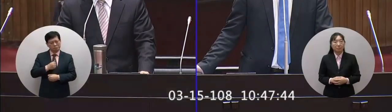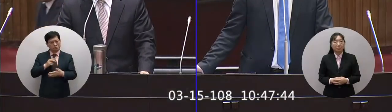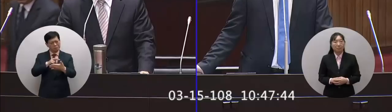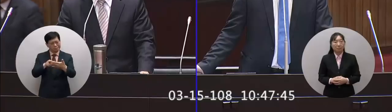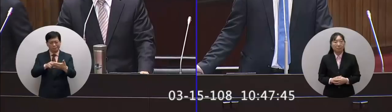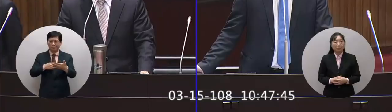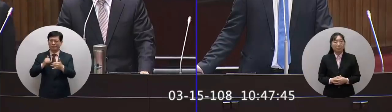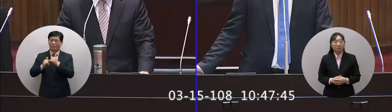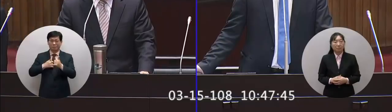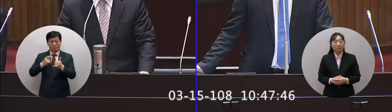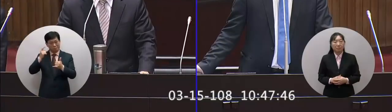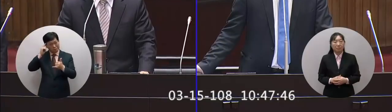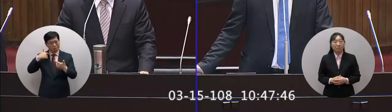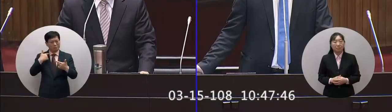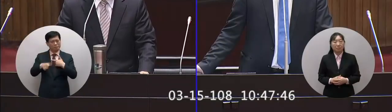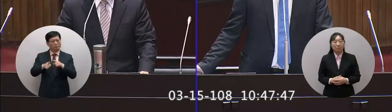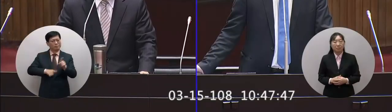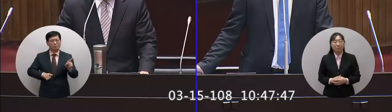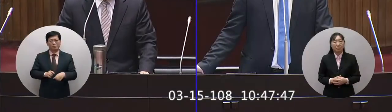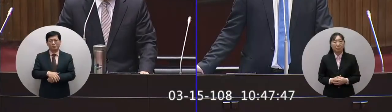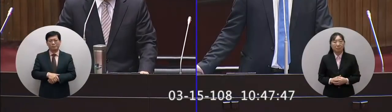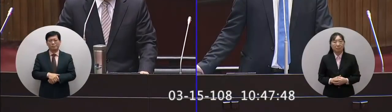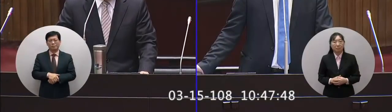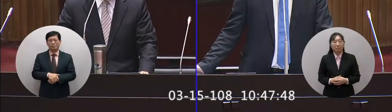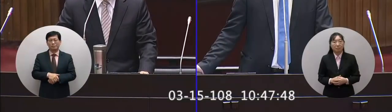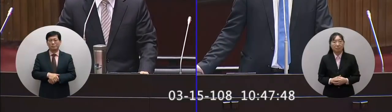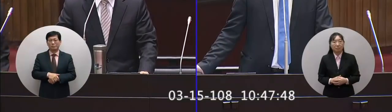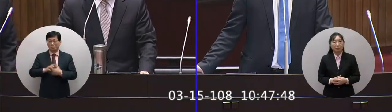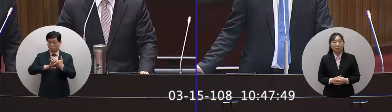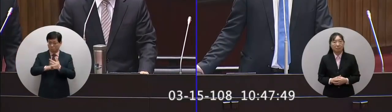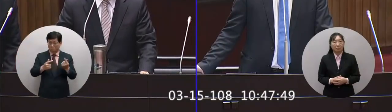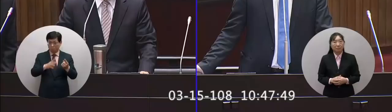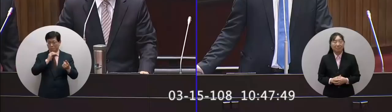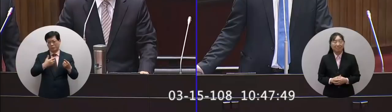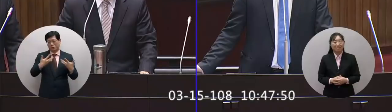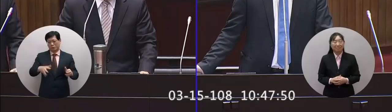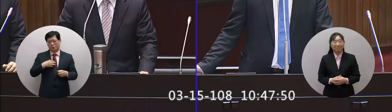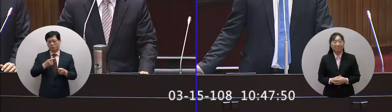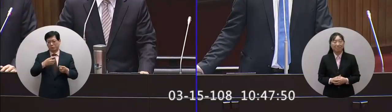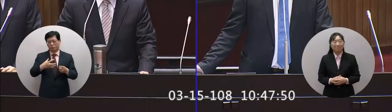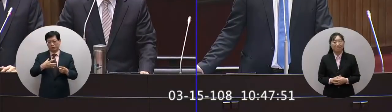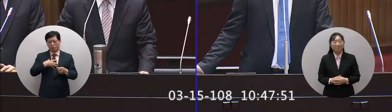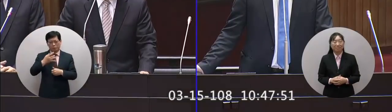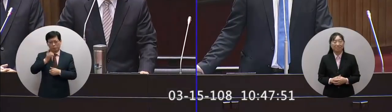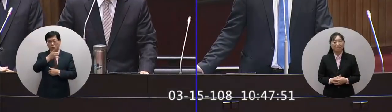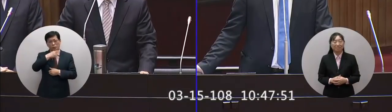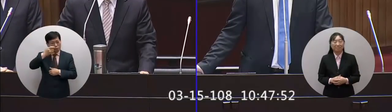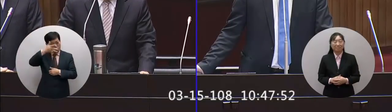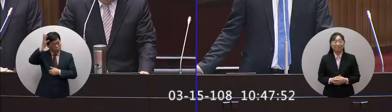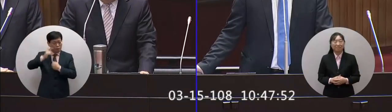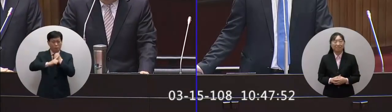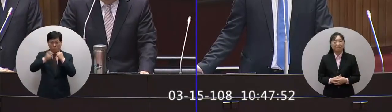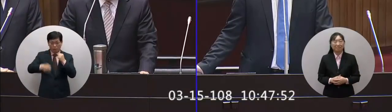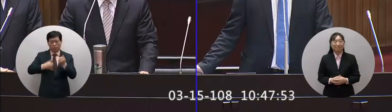是离社会了解跟期待太远。所以相关的所谓恐龙法官退场机制，实在应